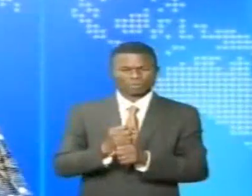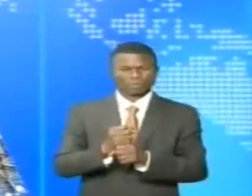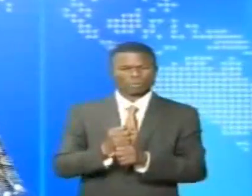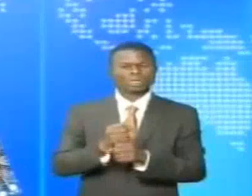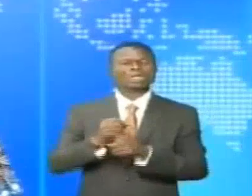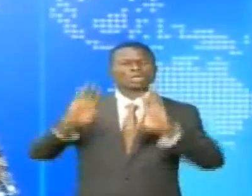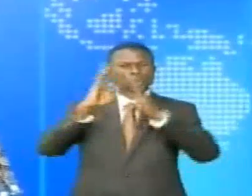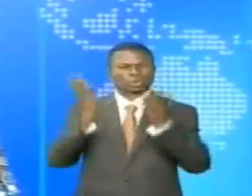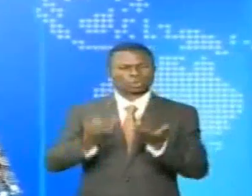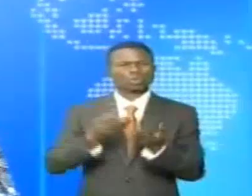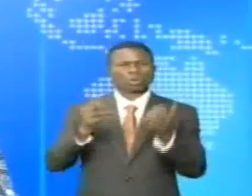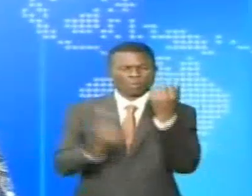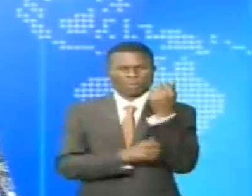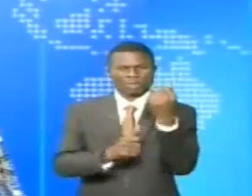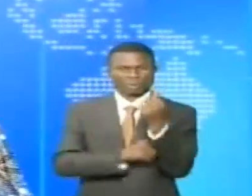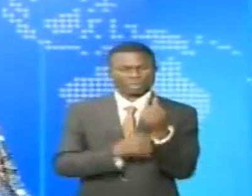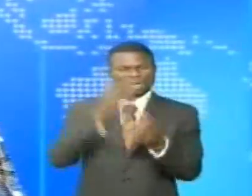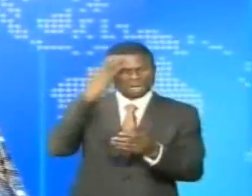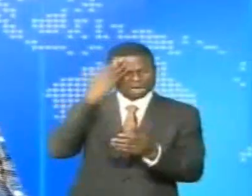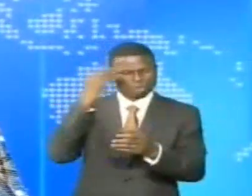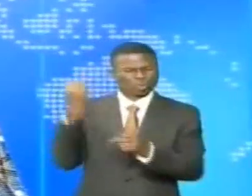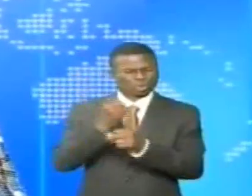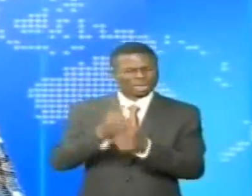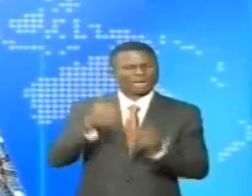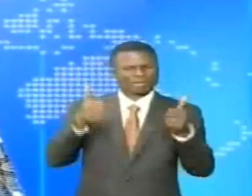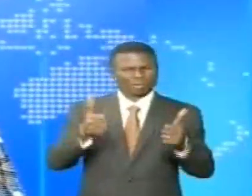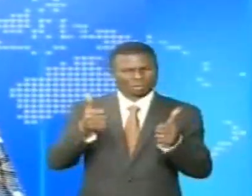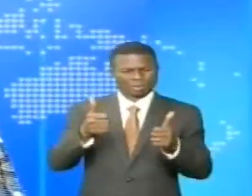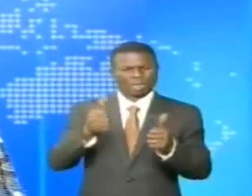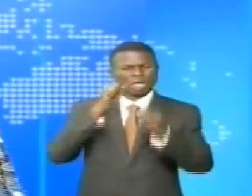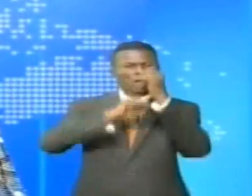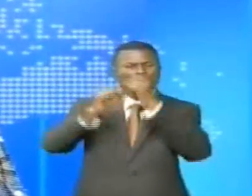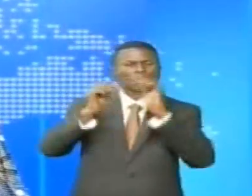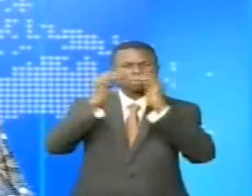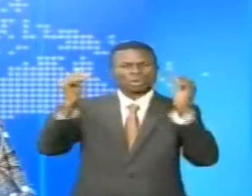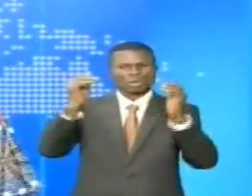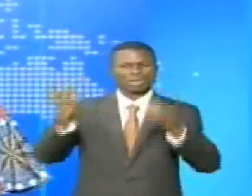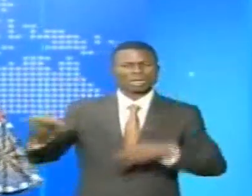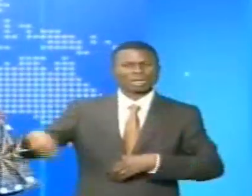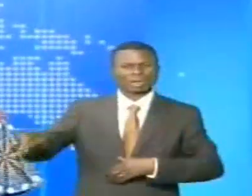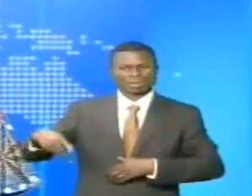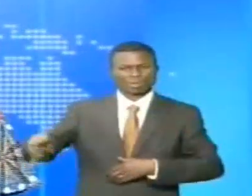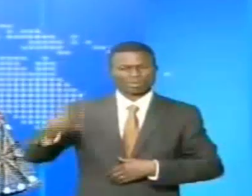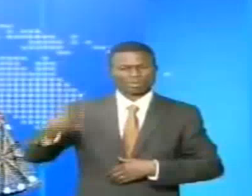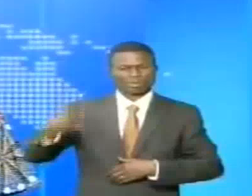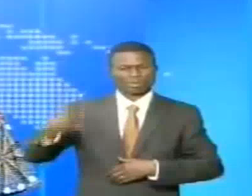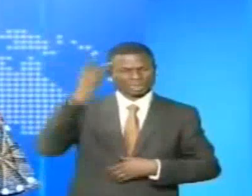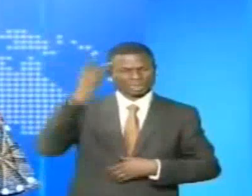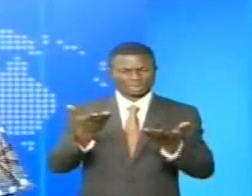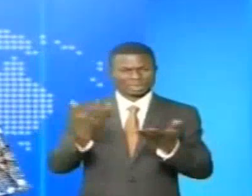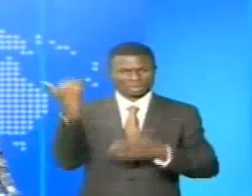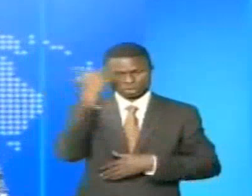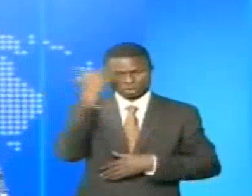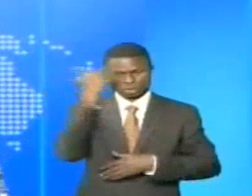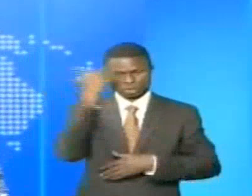membres qui ont reconnu ses actions dans la promotion de la paix dans la ville-province. Kinshasa, nous dit Émilie